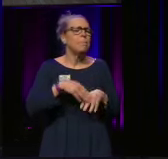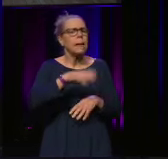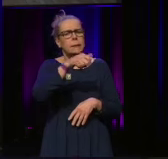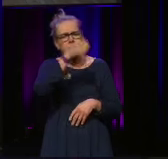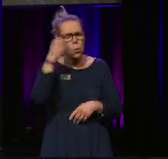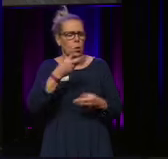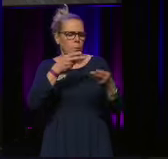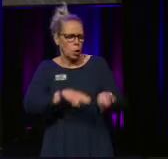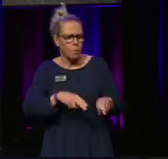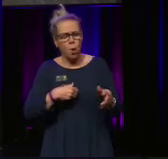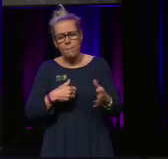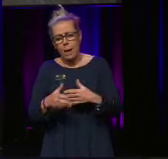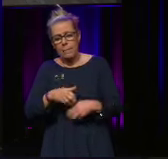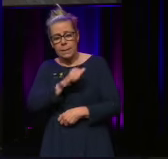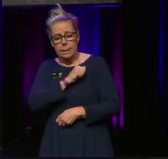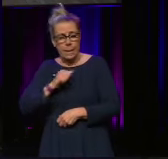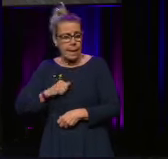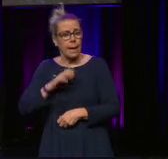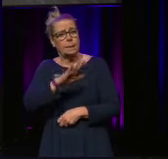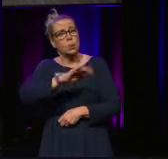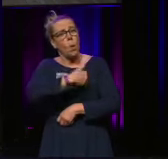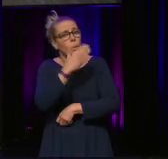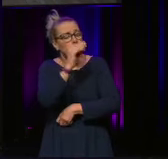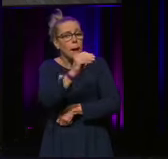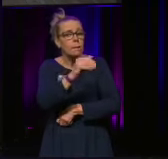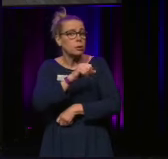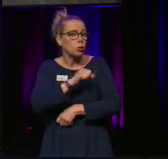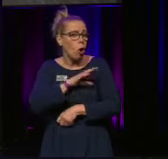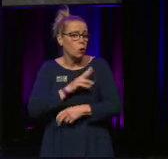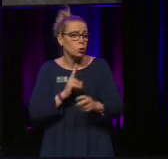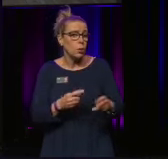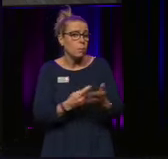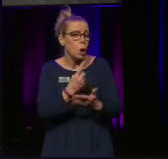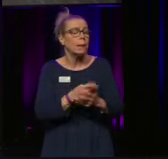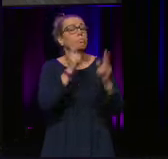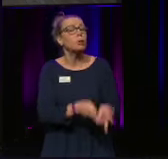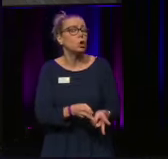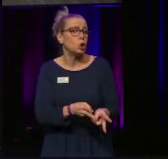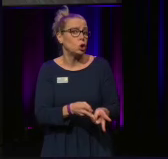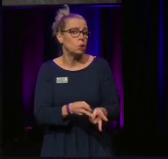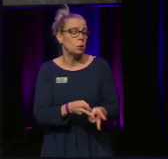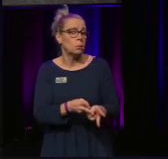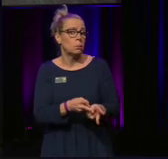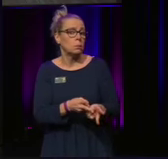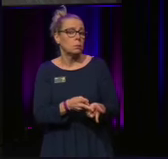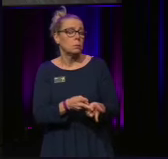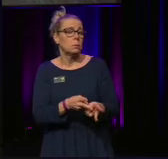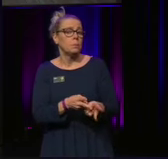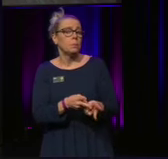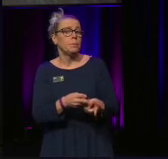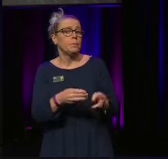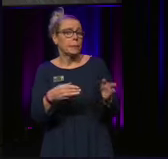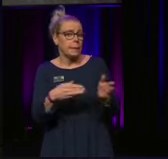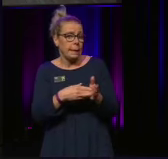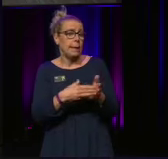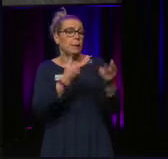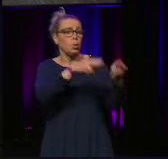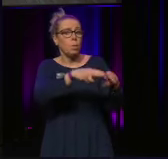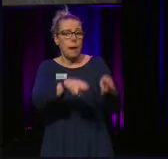regeringens ombudsman ha den här möjligheten att också ingripa mot domare och